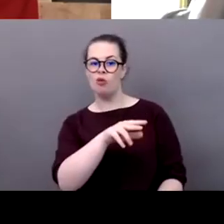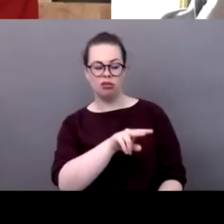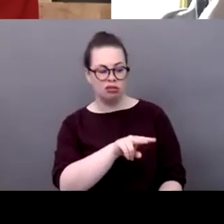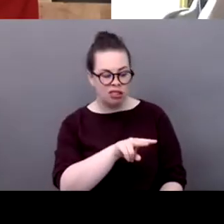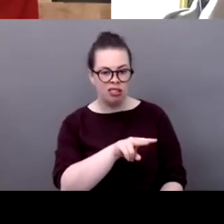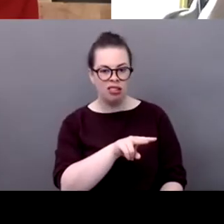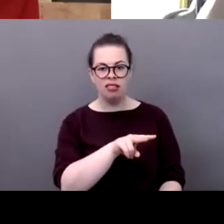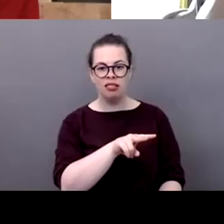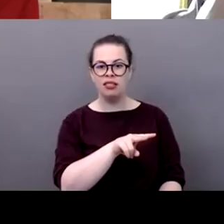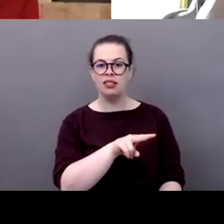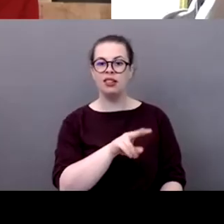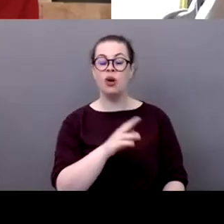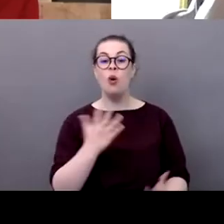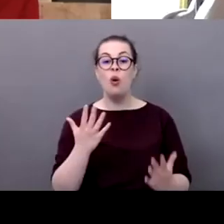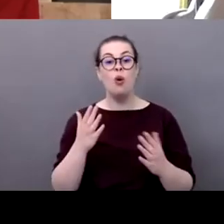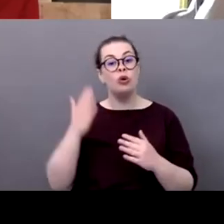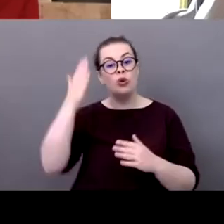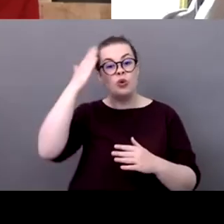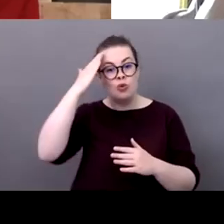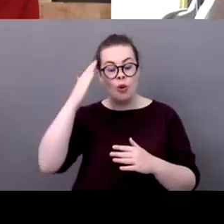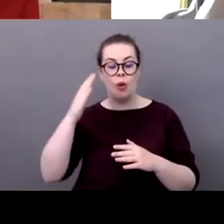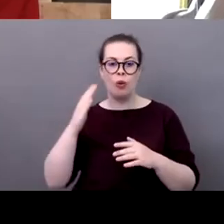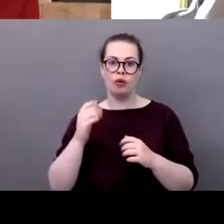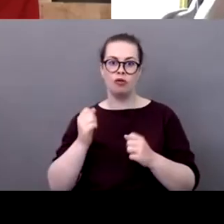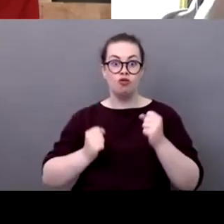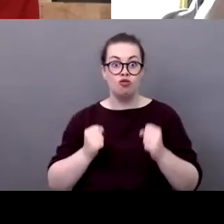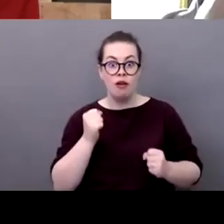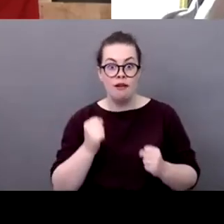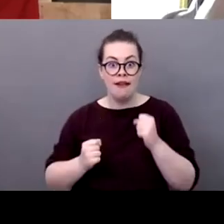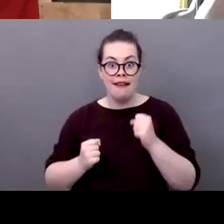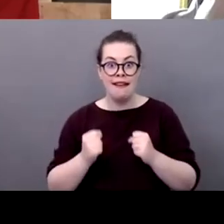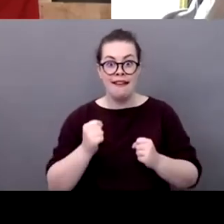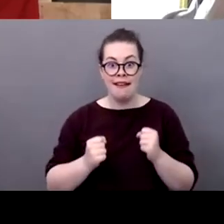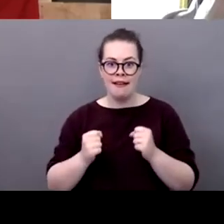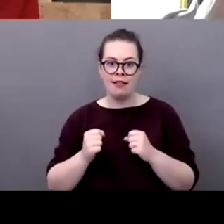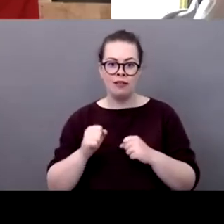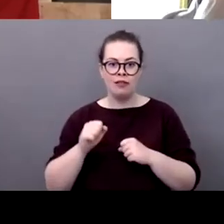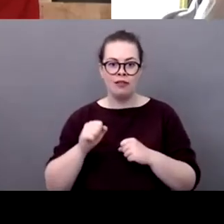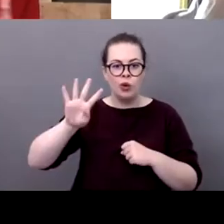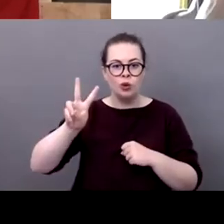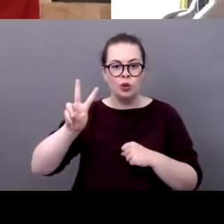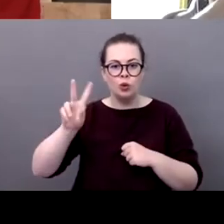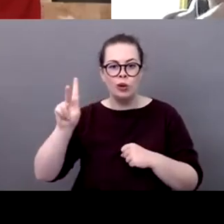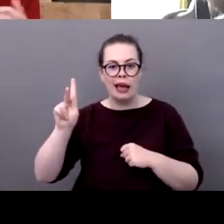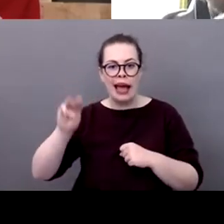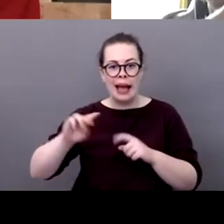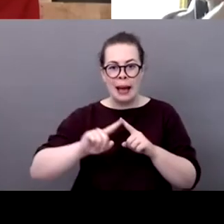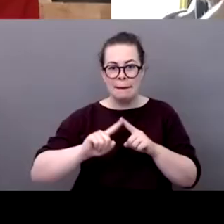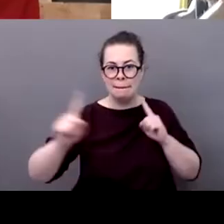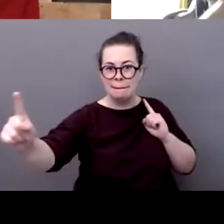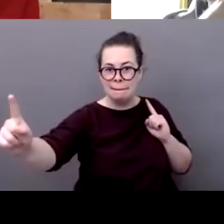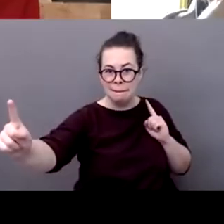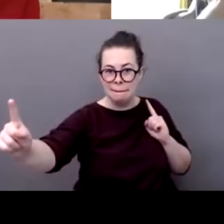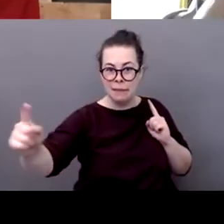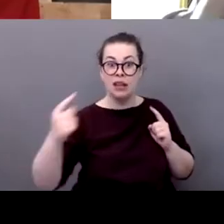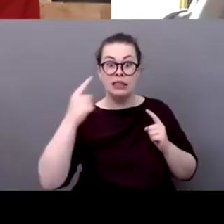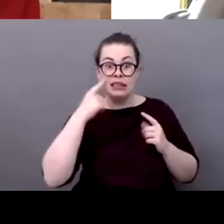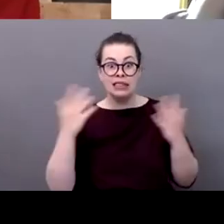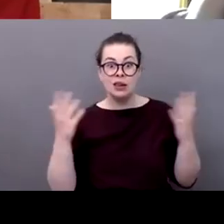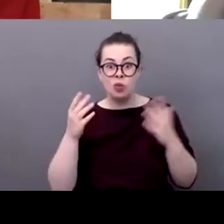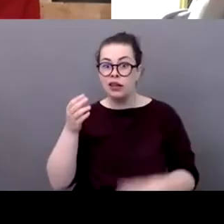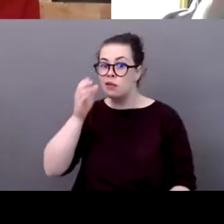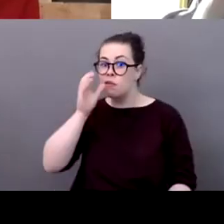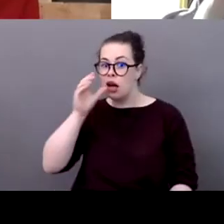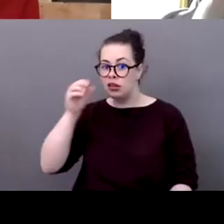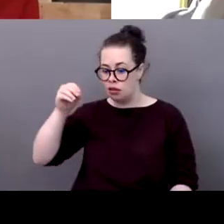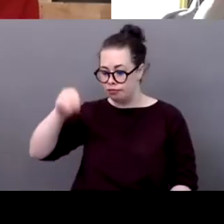énergétiques, des bouteilles de plastique. Et c'est vrai que ça choque par rapport aux belles valeurs que véhicule le sport, et notamment le sport qui